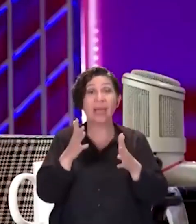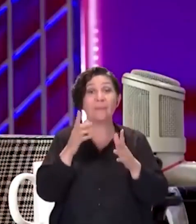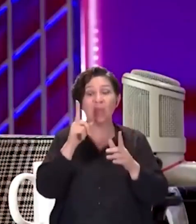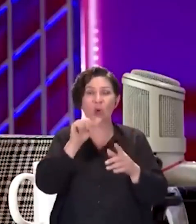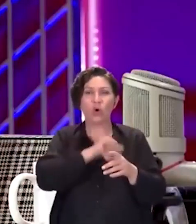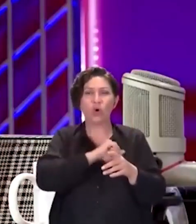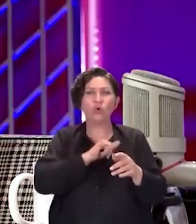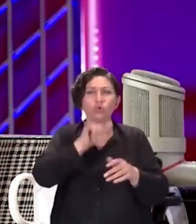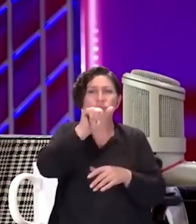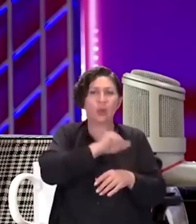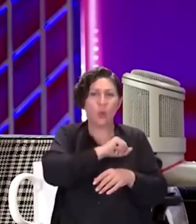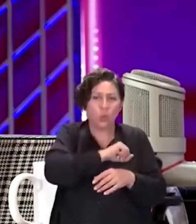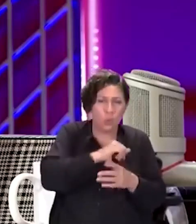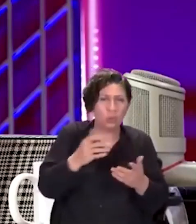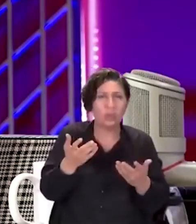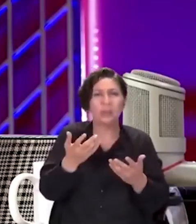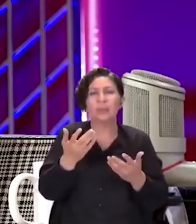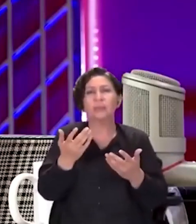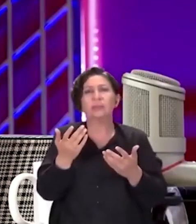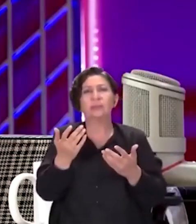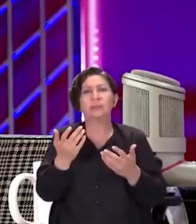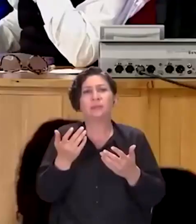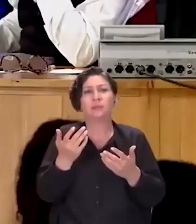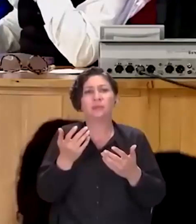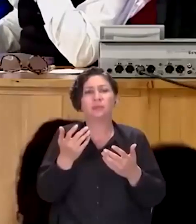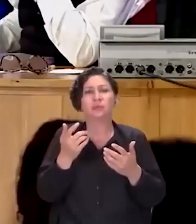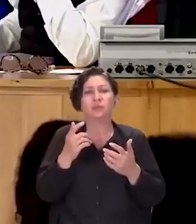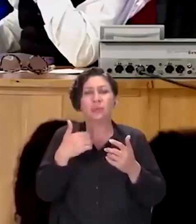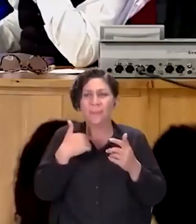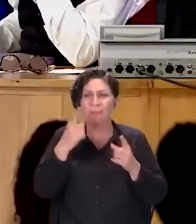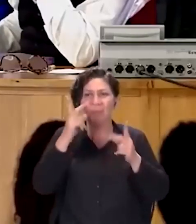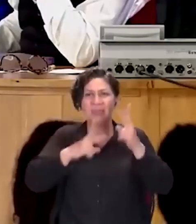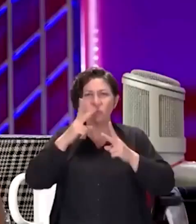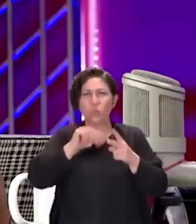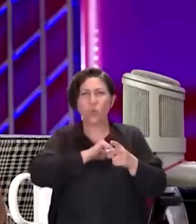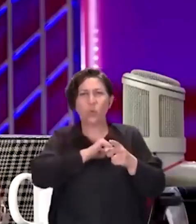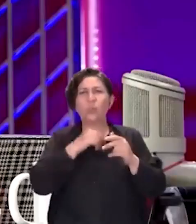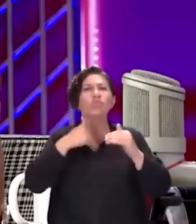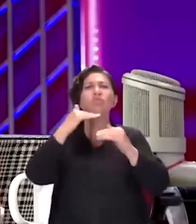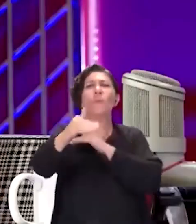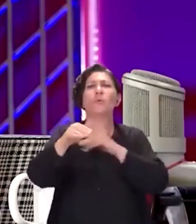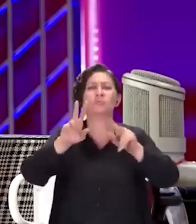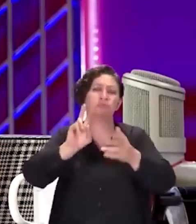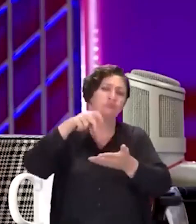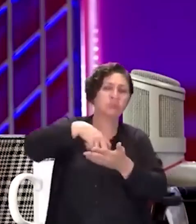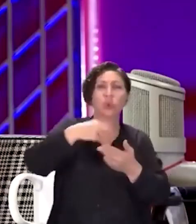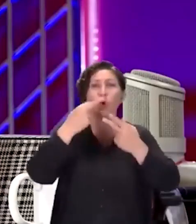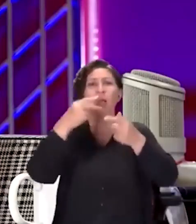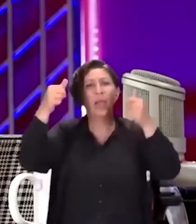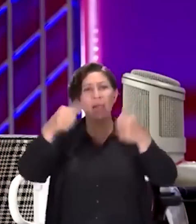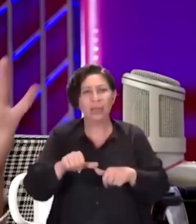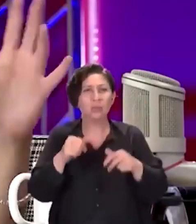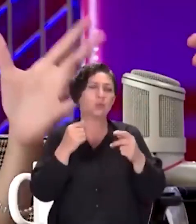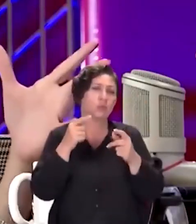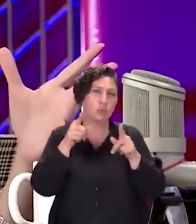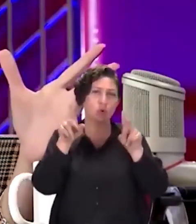spesifik korkular. Uçağa binme korkum var veya sosyal fobilerim var. Topluluk önünde konuşamıyorum. Genelde bu tarz konularda